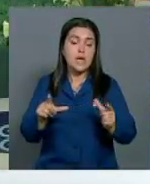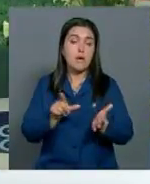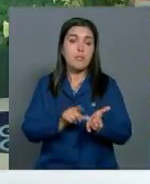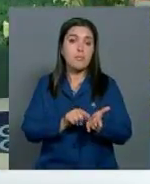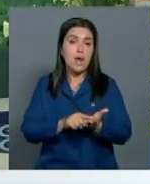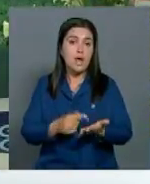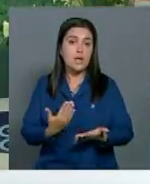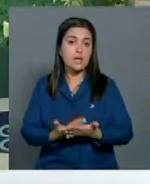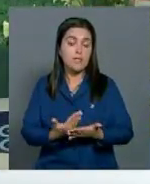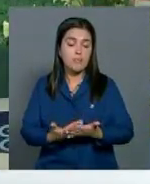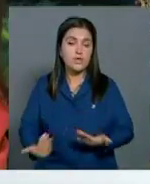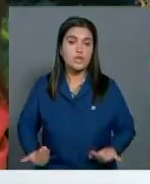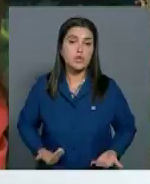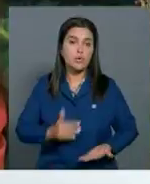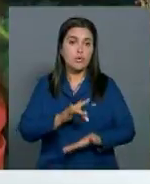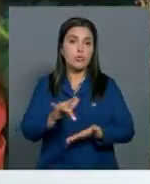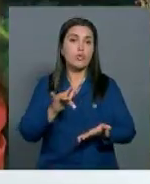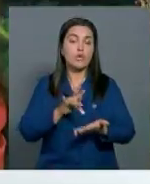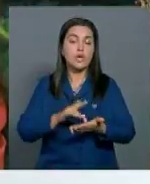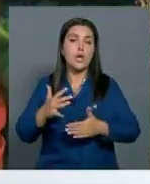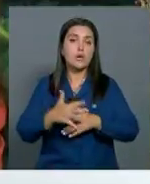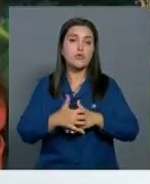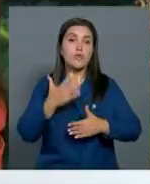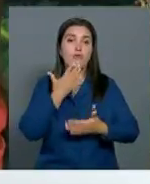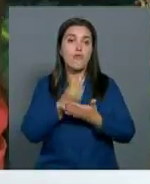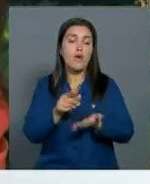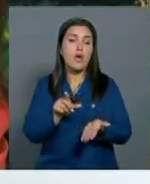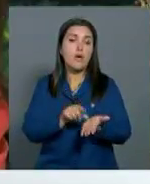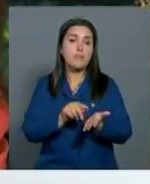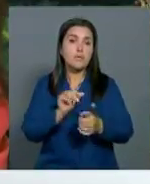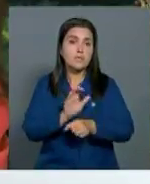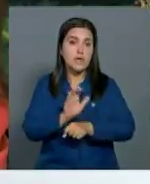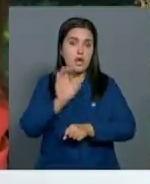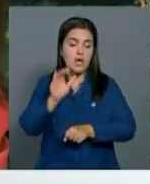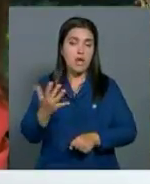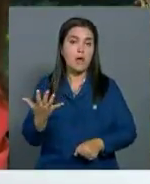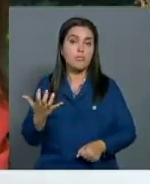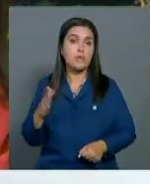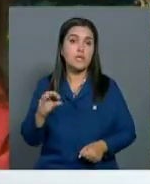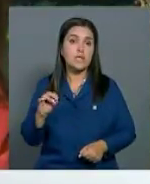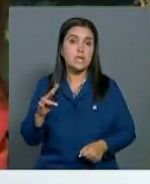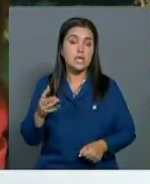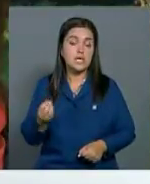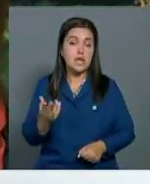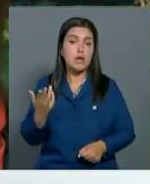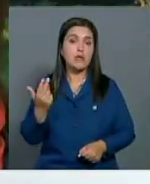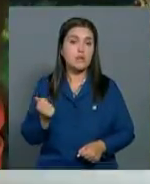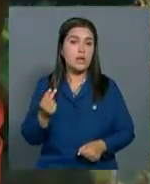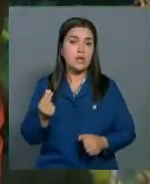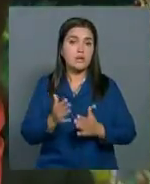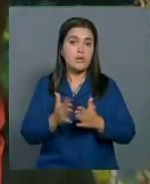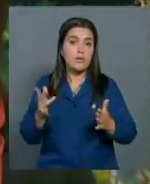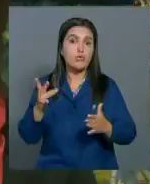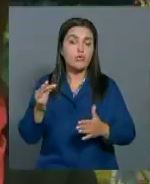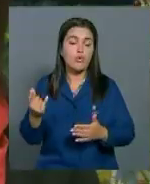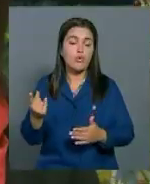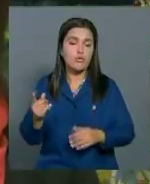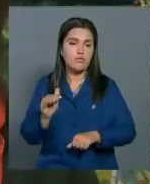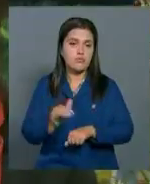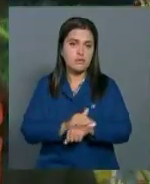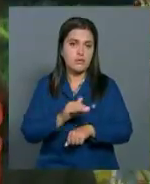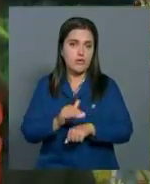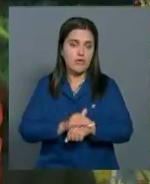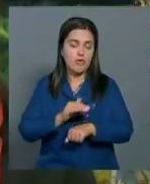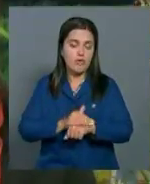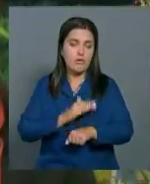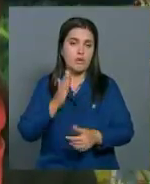Например, жительница города Кокшетау, которая со своей пенсии перечислила 500 тенге. Казалось бы, сумма эта небольшая, но сколько тепла в этой